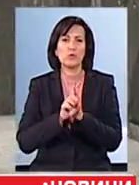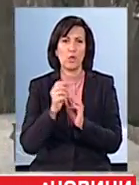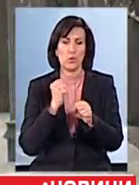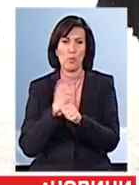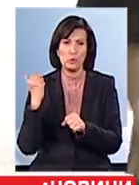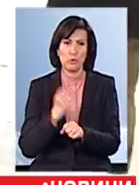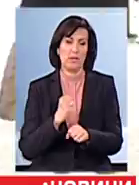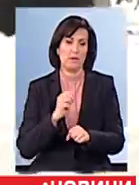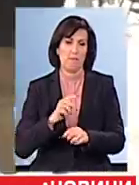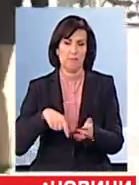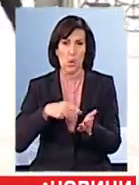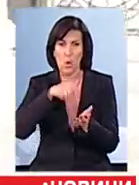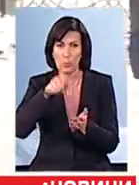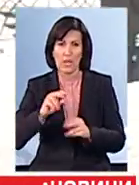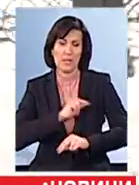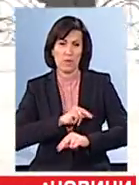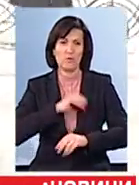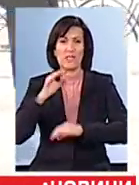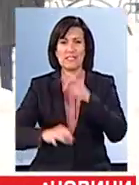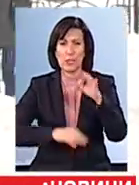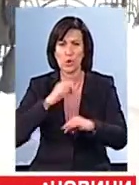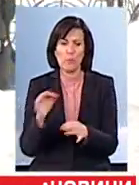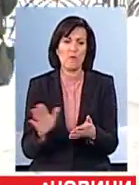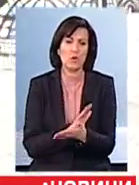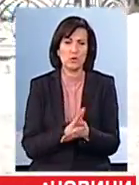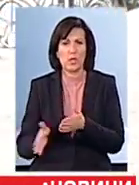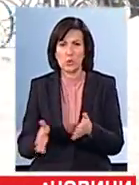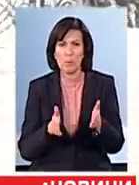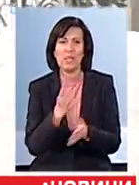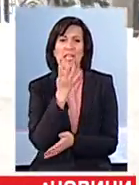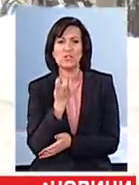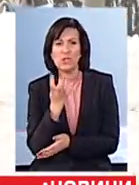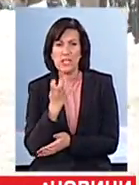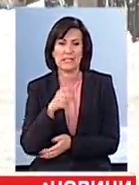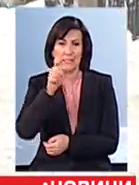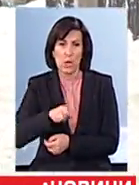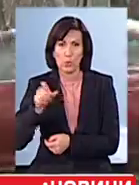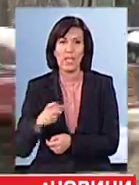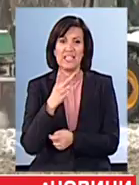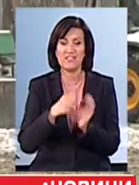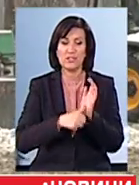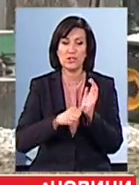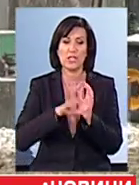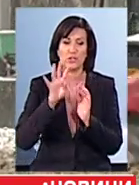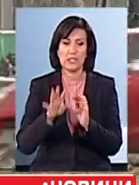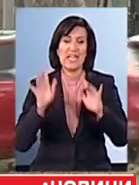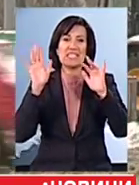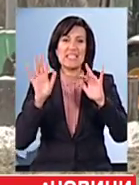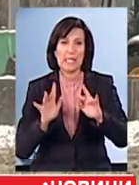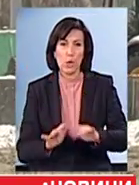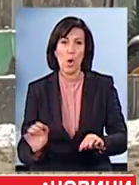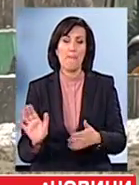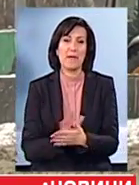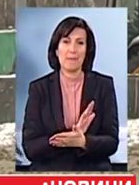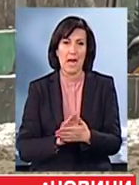працювали цілодобово. Київські шляхи і тротуари розчищали майже 400 людей та 264 снігоприбиральні